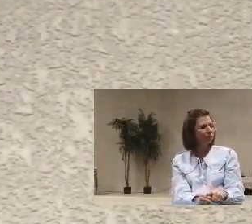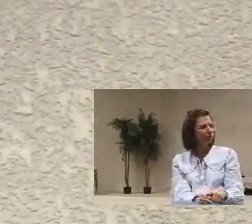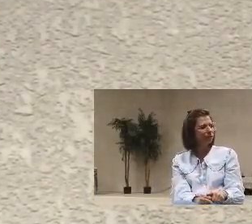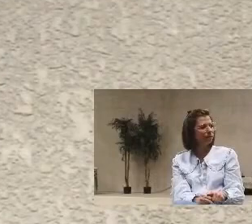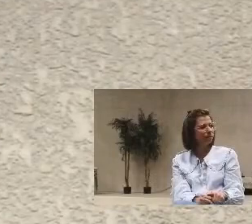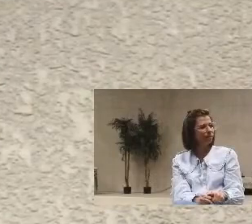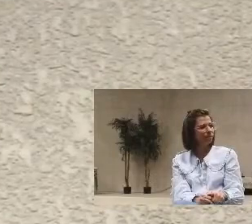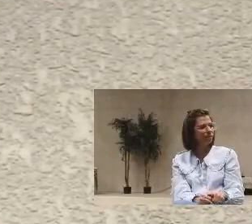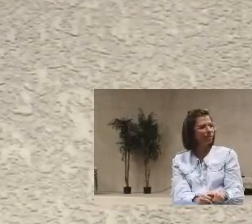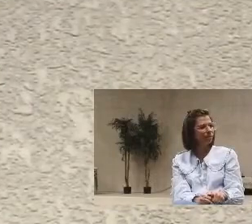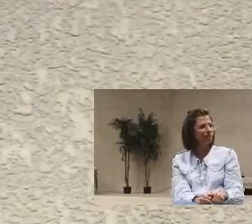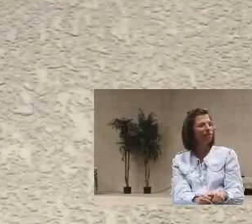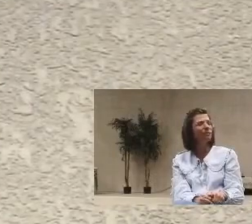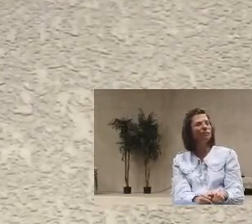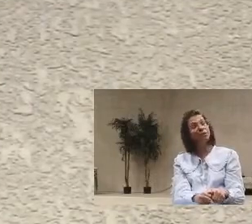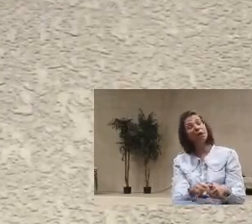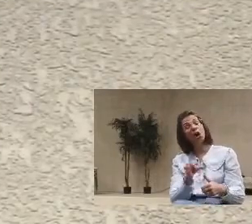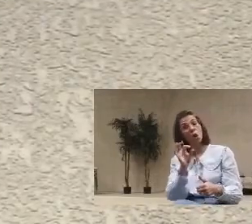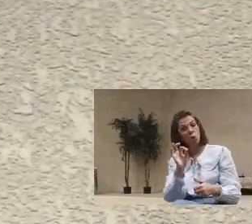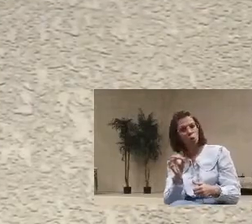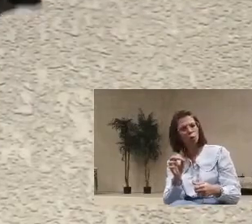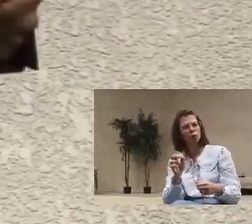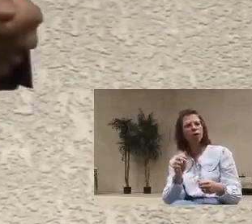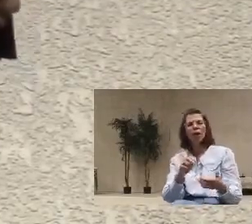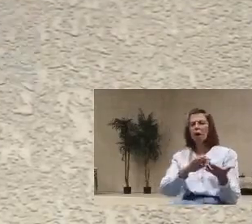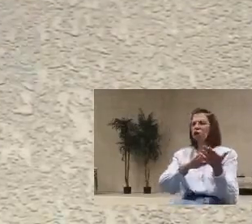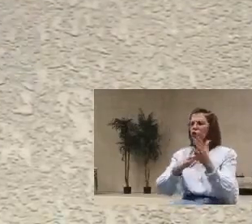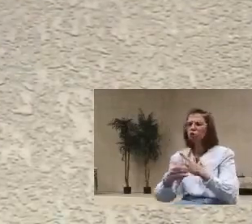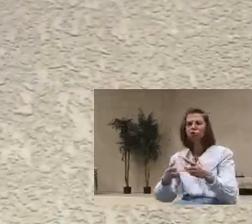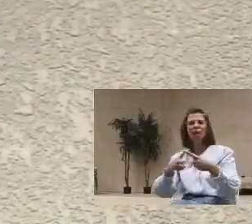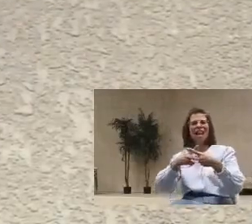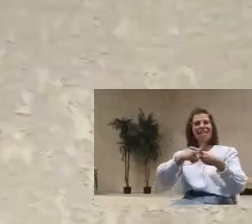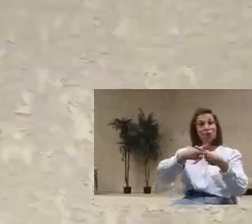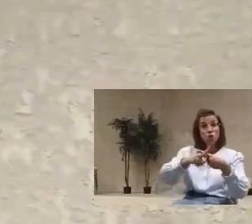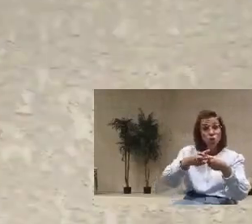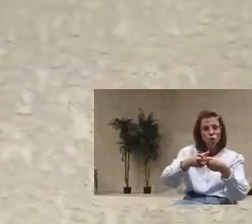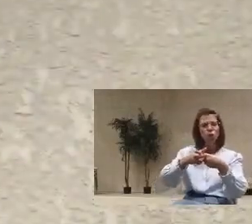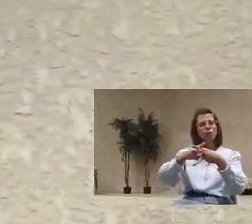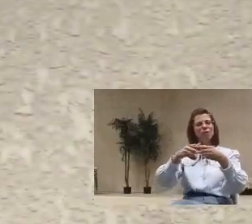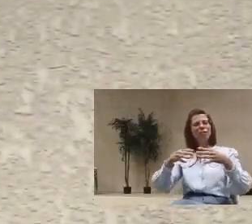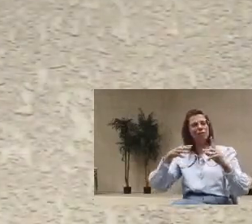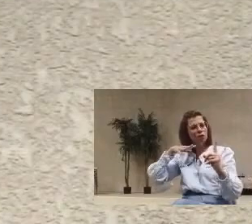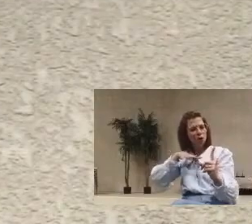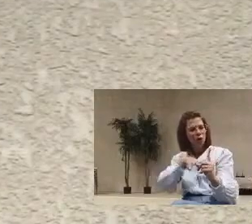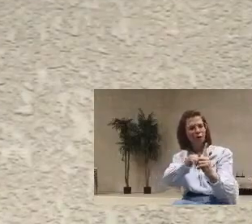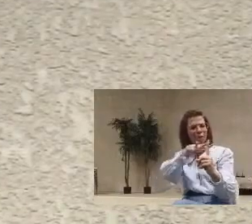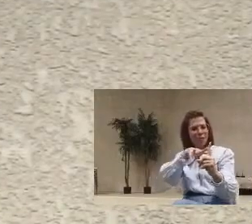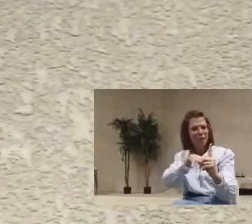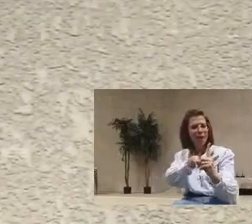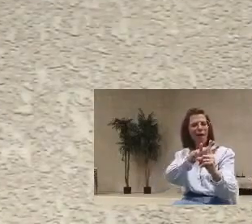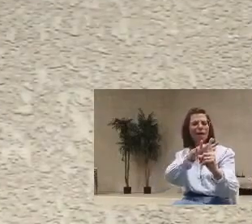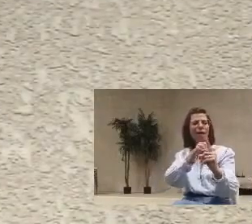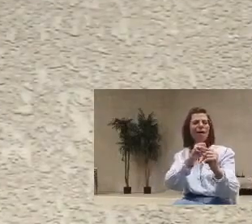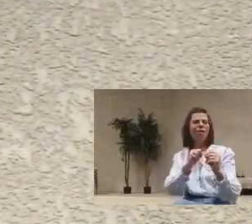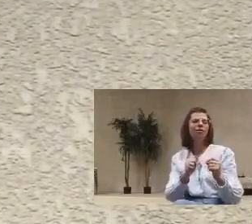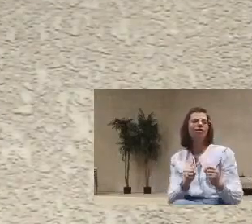les instruments de guerre, les lances, les épées, les épées, seront